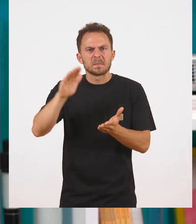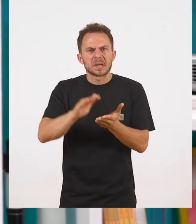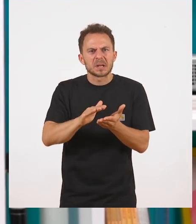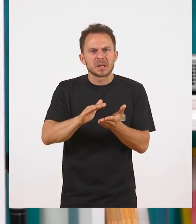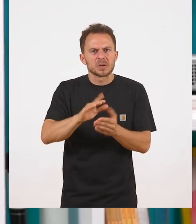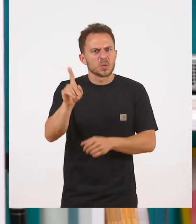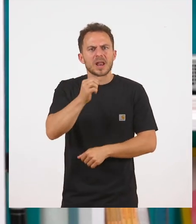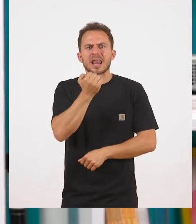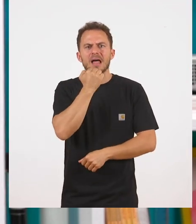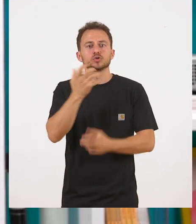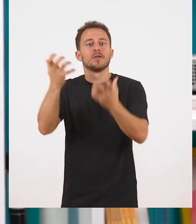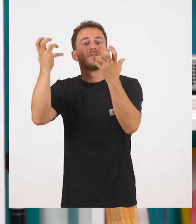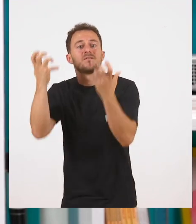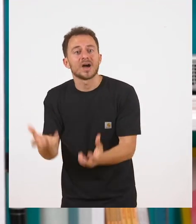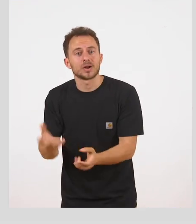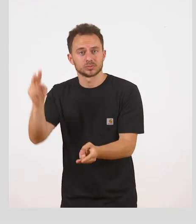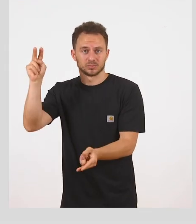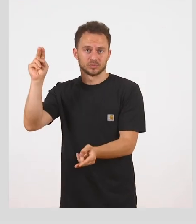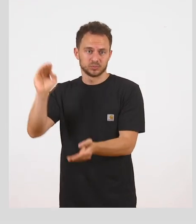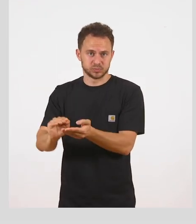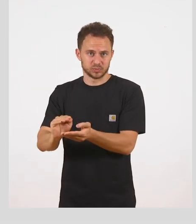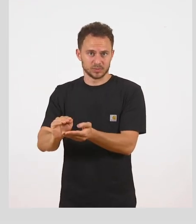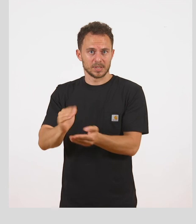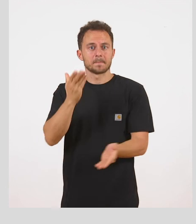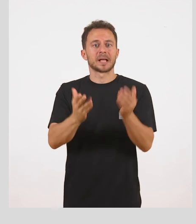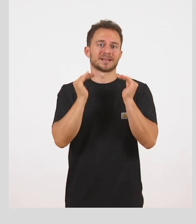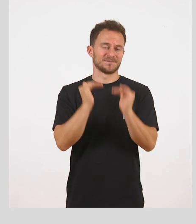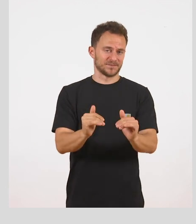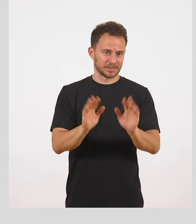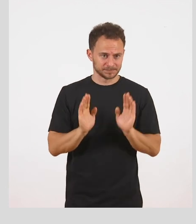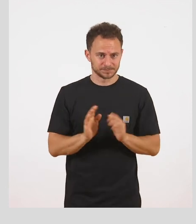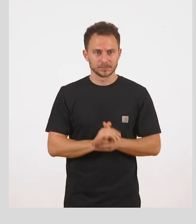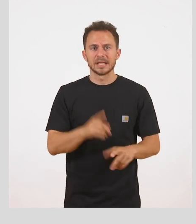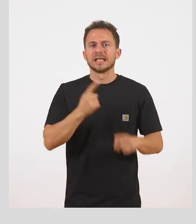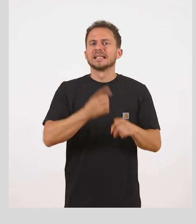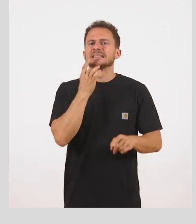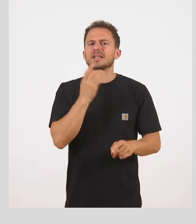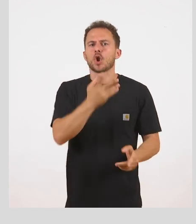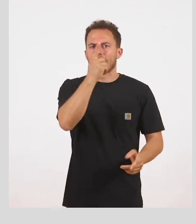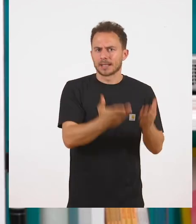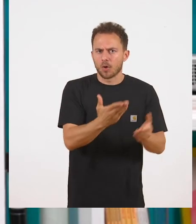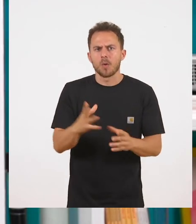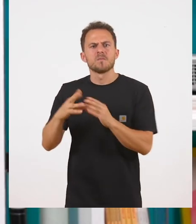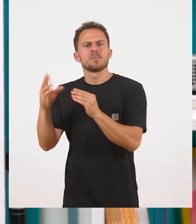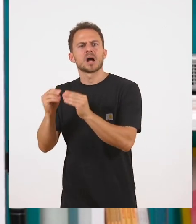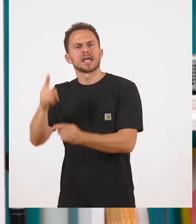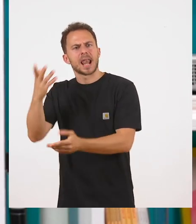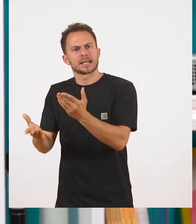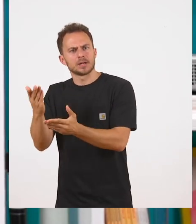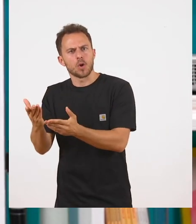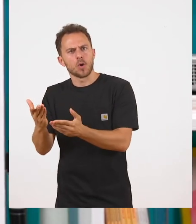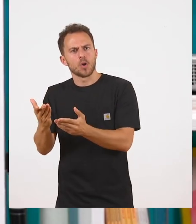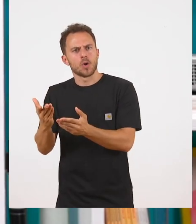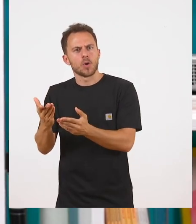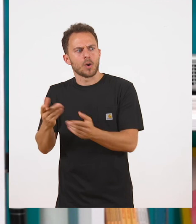Λάθος. Το βάρος μου μειώνεται. Ένα κιλό σίδηρο είναι βαρύτερο από ένα κιλό βαμβάκι. Μα φυσικά